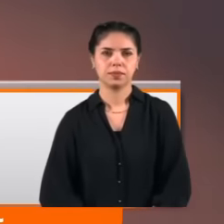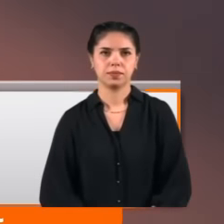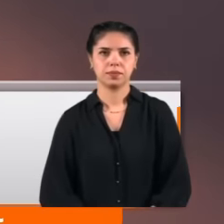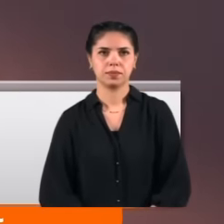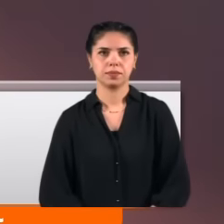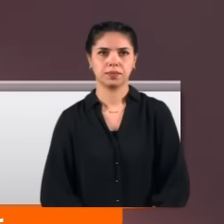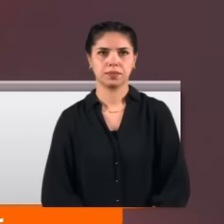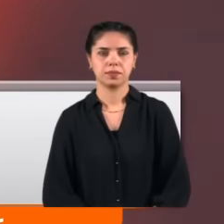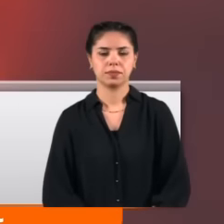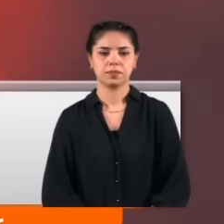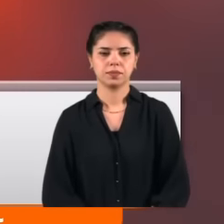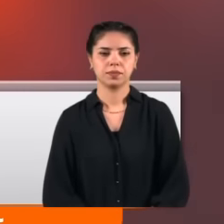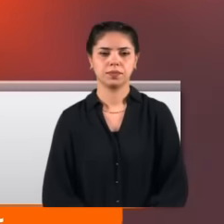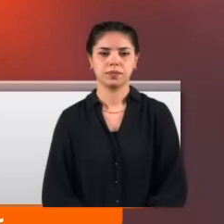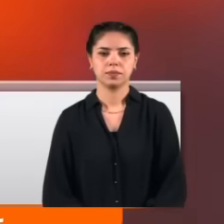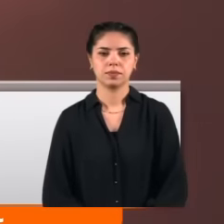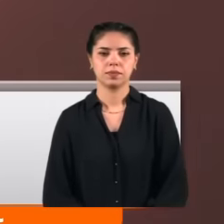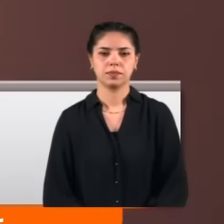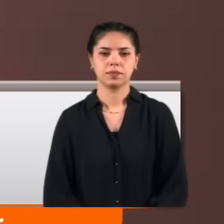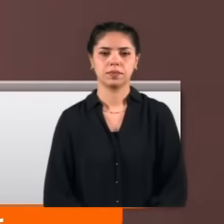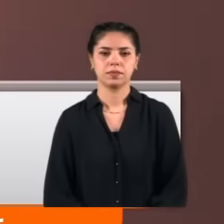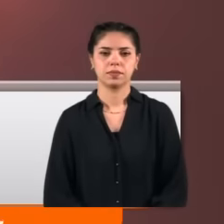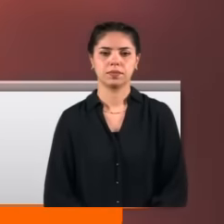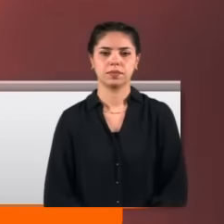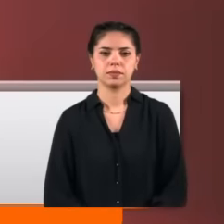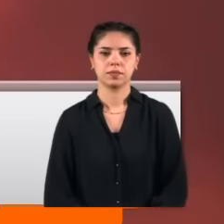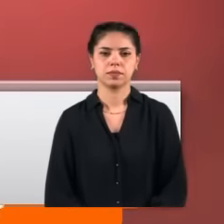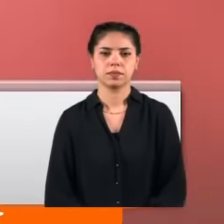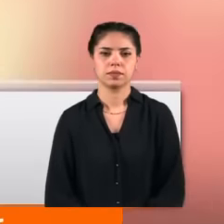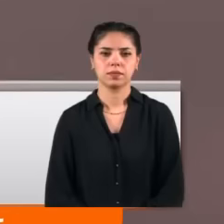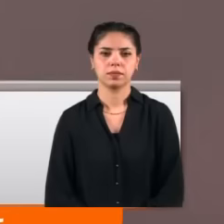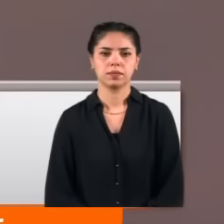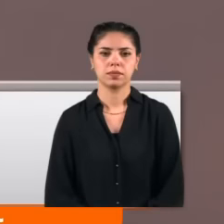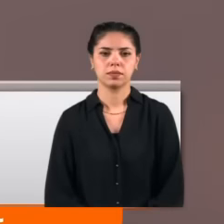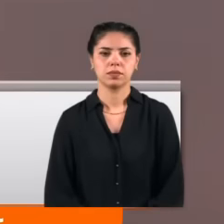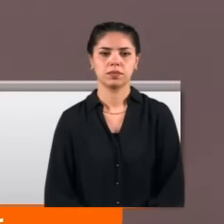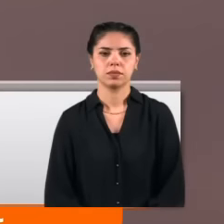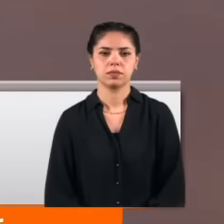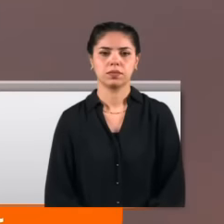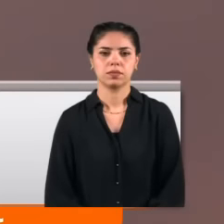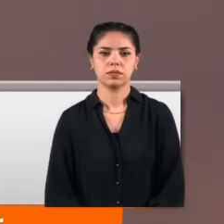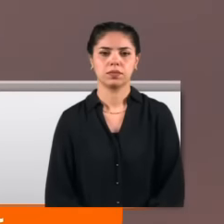Kaç! Kaç! Kaç! Babu!